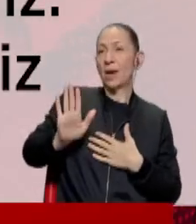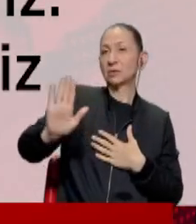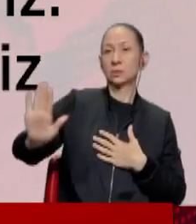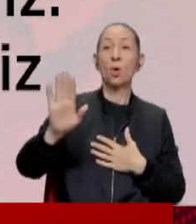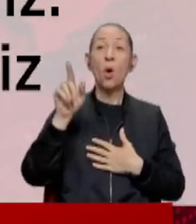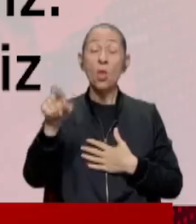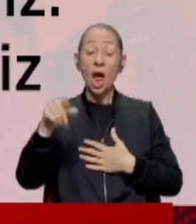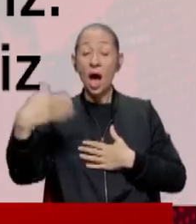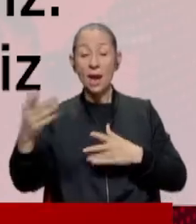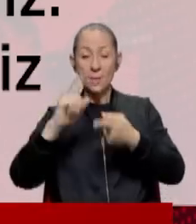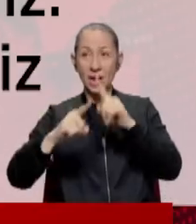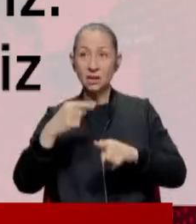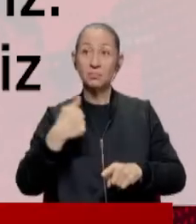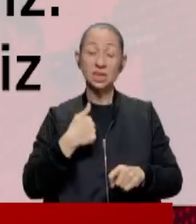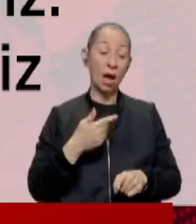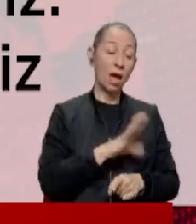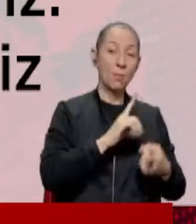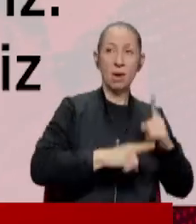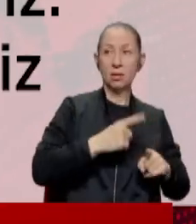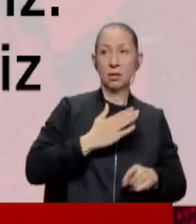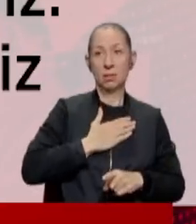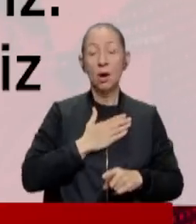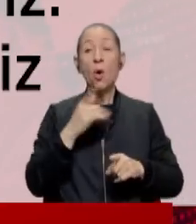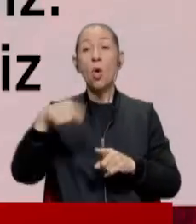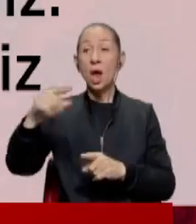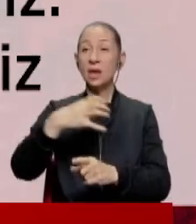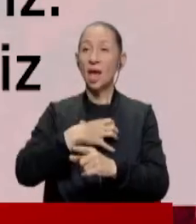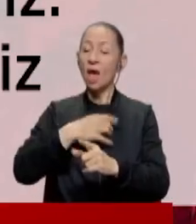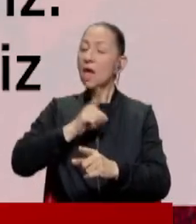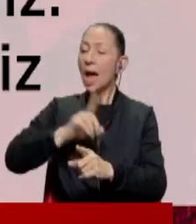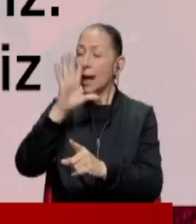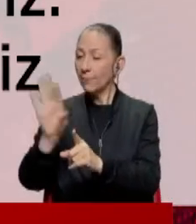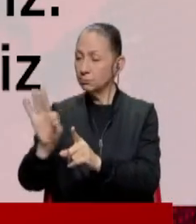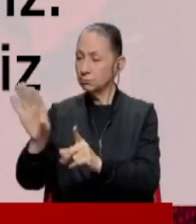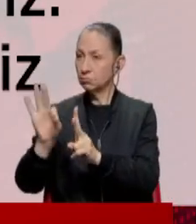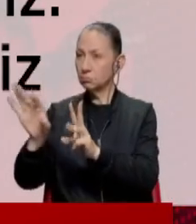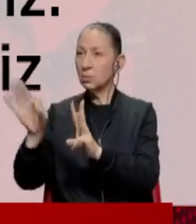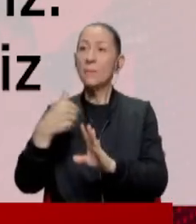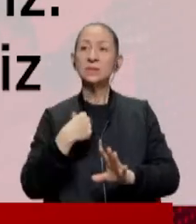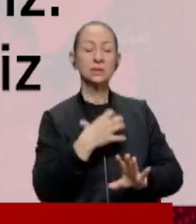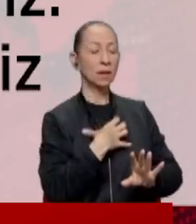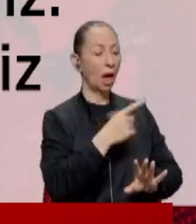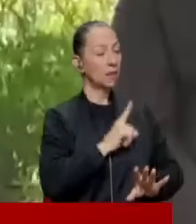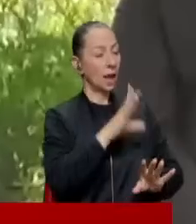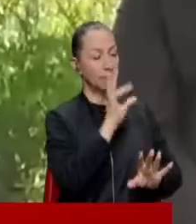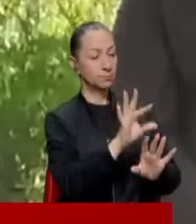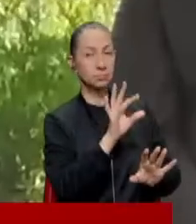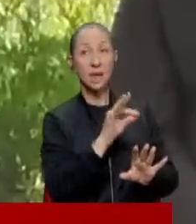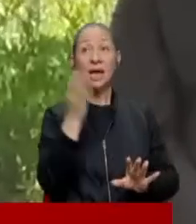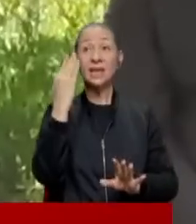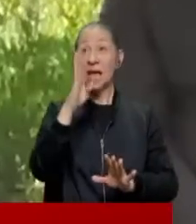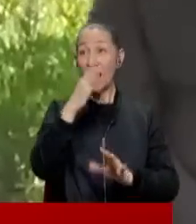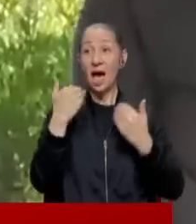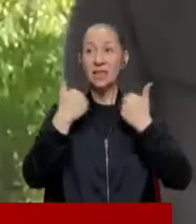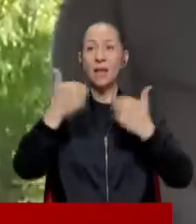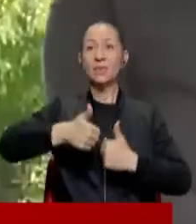karışamazlar Onlar ayrı partiler biz ayrı partiyiz onlar kendi adaylarını seçerler Biz kendi adayımızı seçeriz Eski adalet